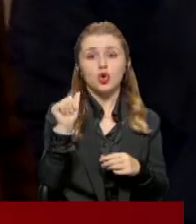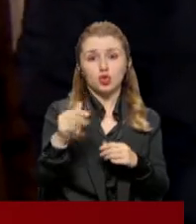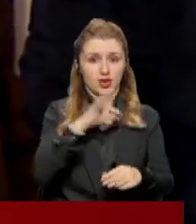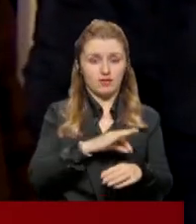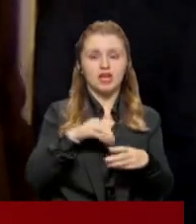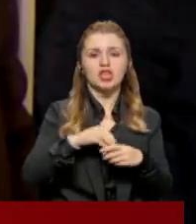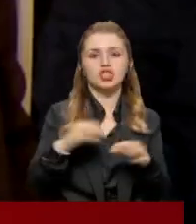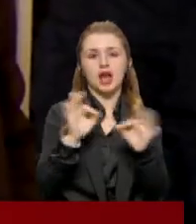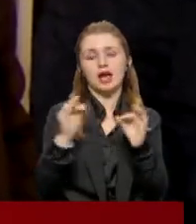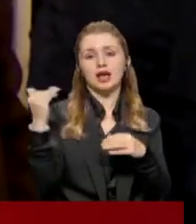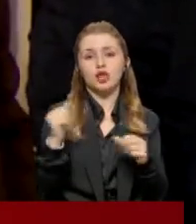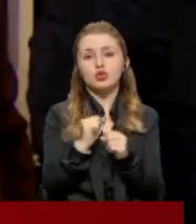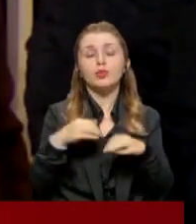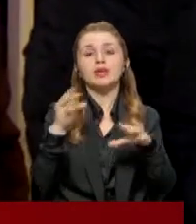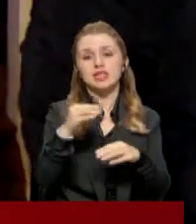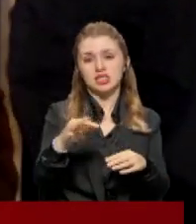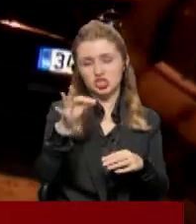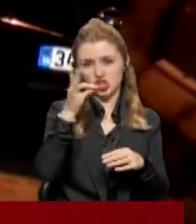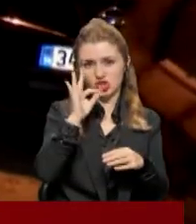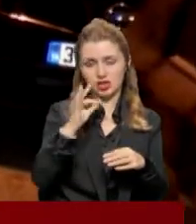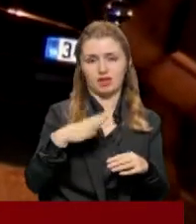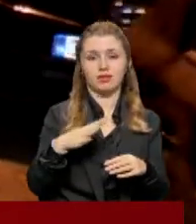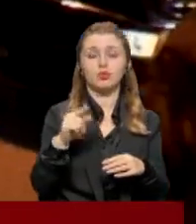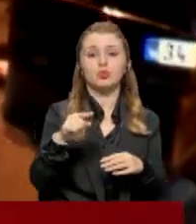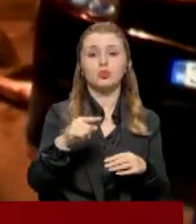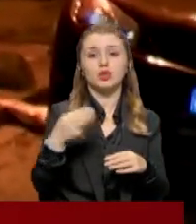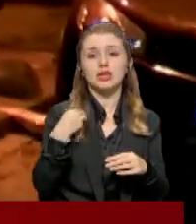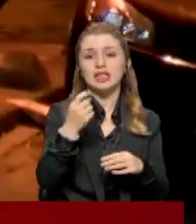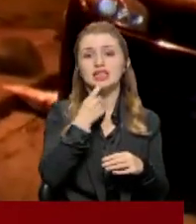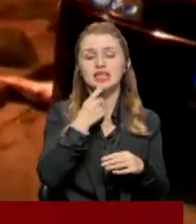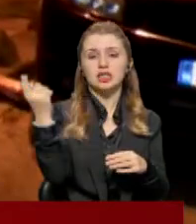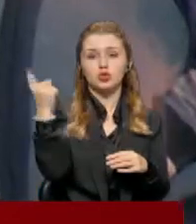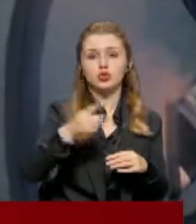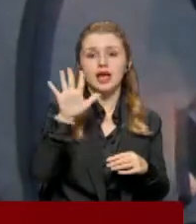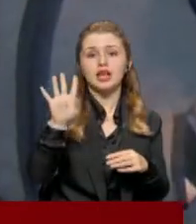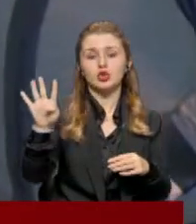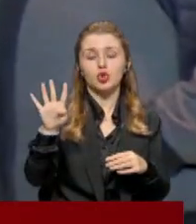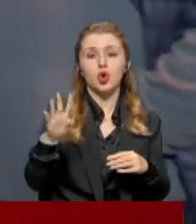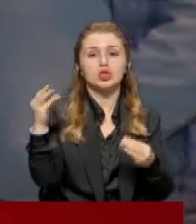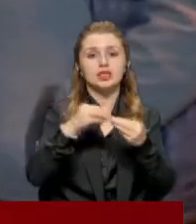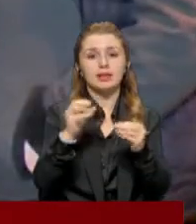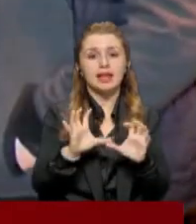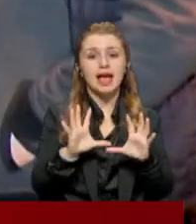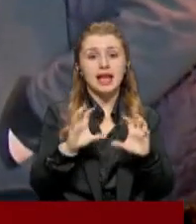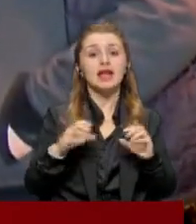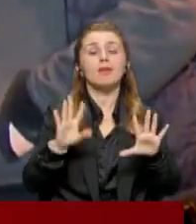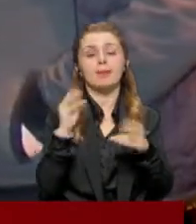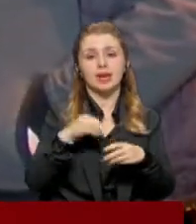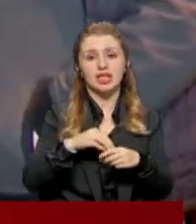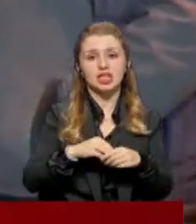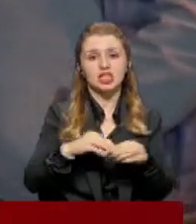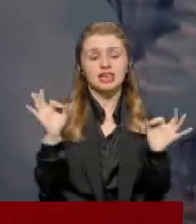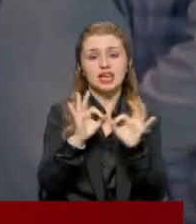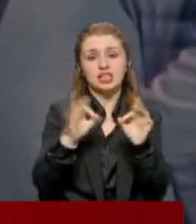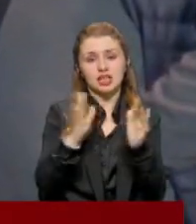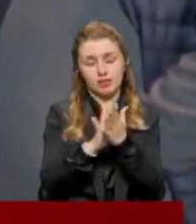için erken geldik. Üşümemek için çay demledik, çay içiyoruz. Yeni yılda uygulanacak %54,6 zamdan etkilenmemek için geceden